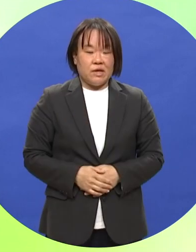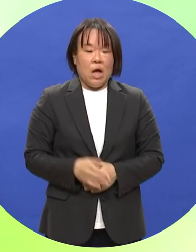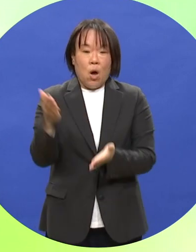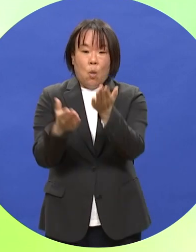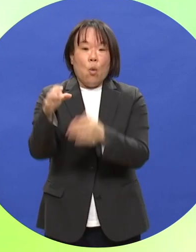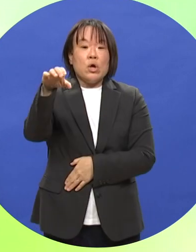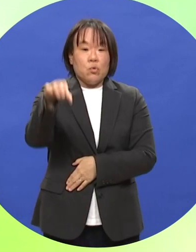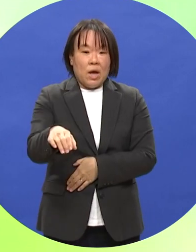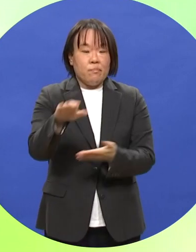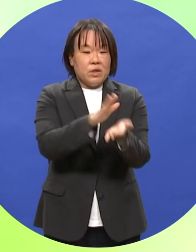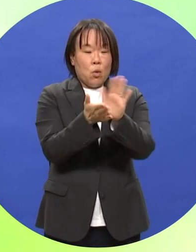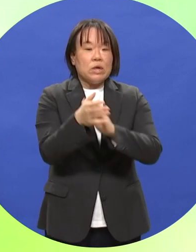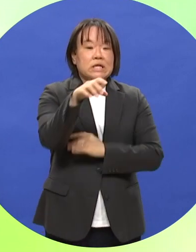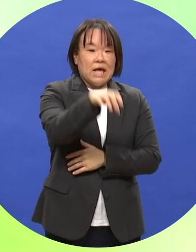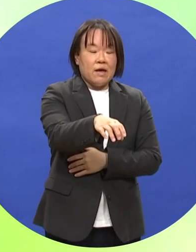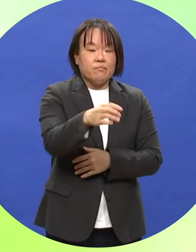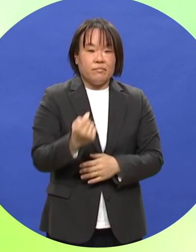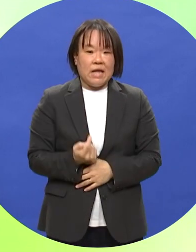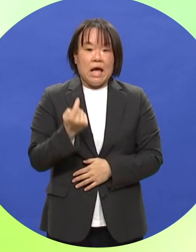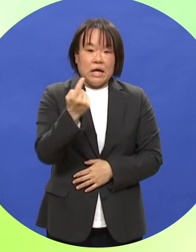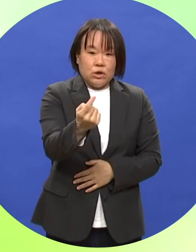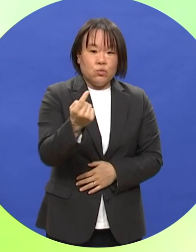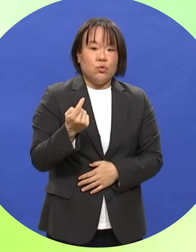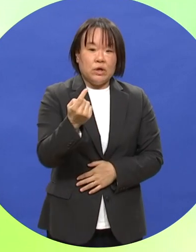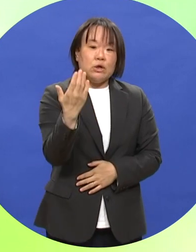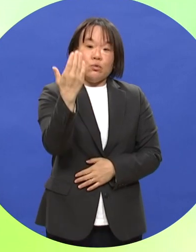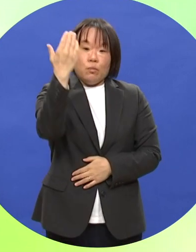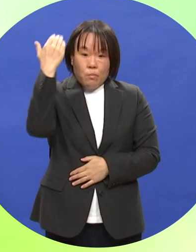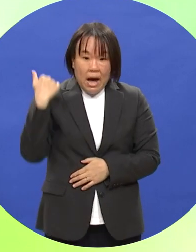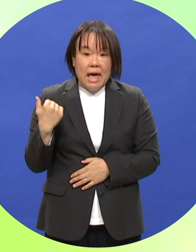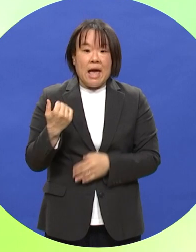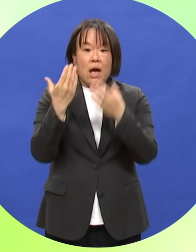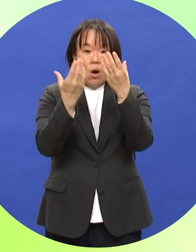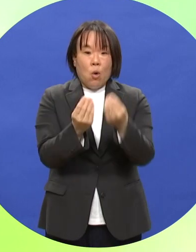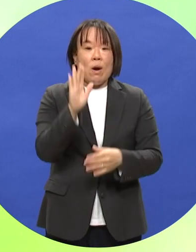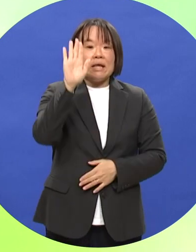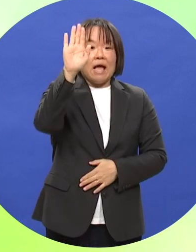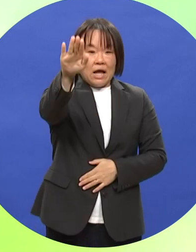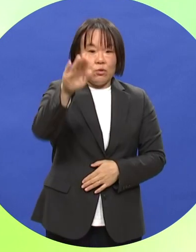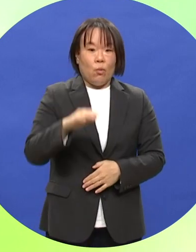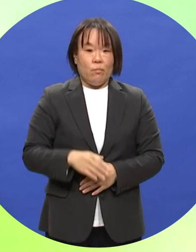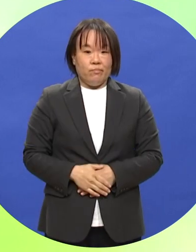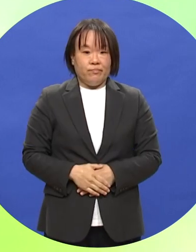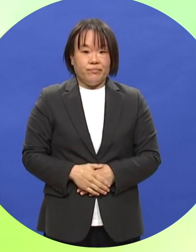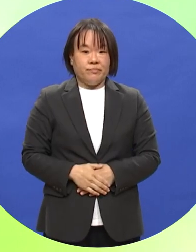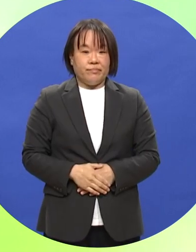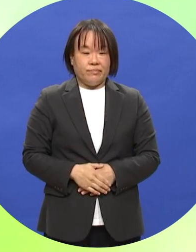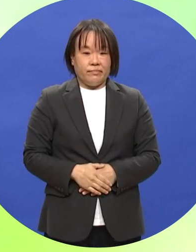保育園、幼稚園などの登園前・降園後の一時預かり、